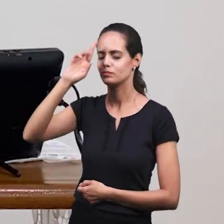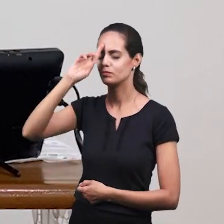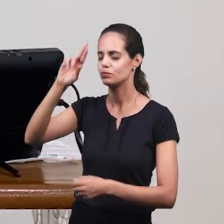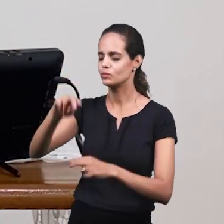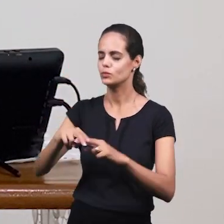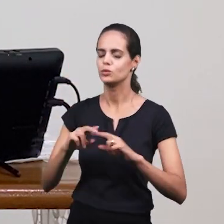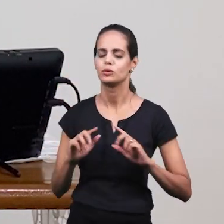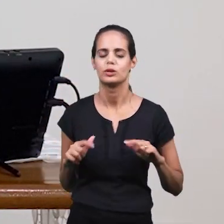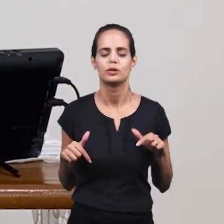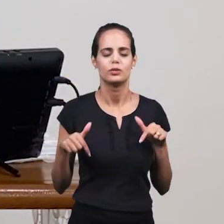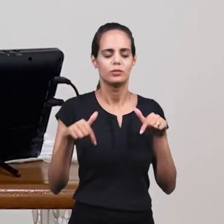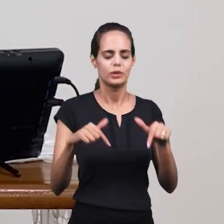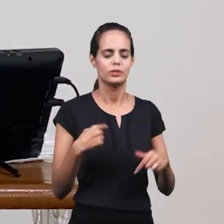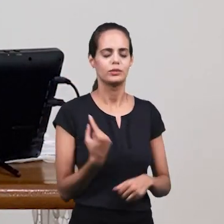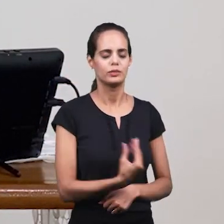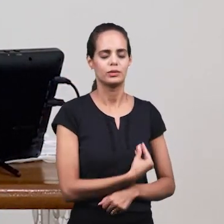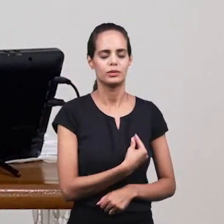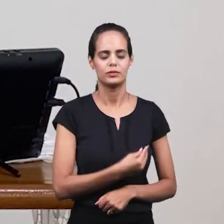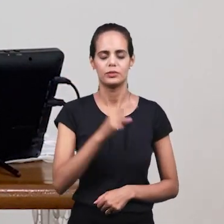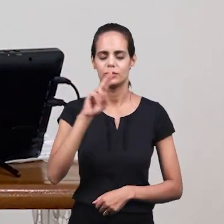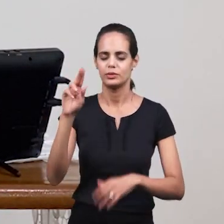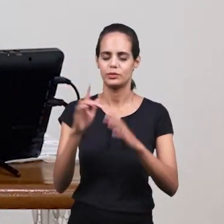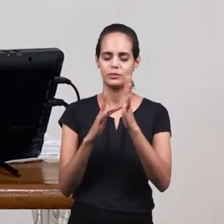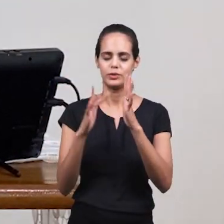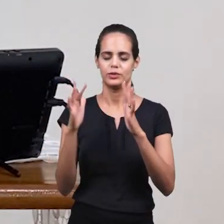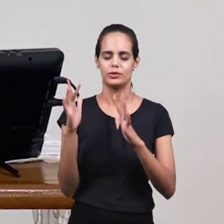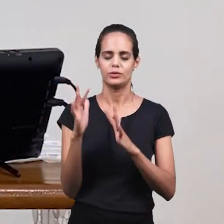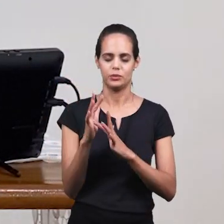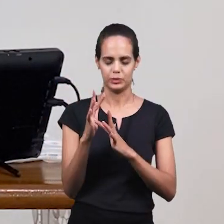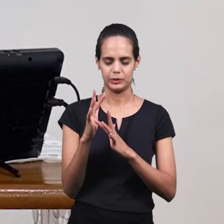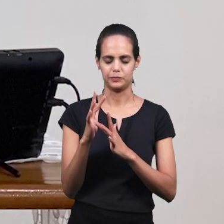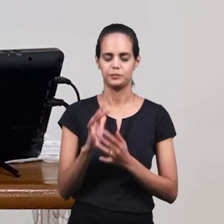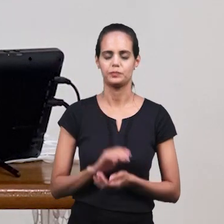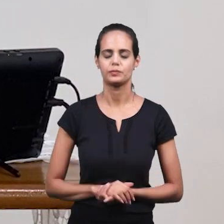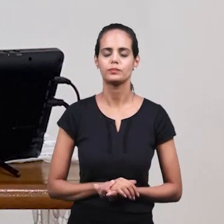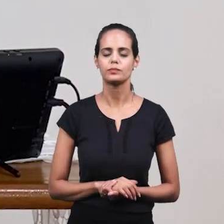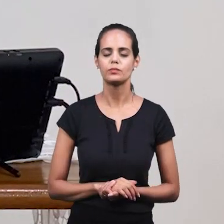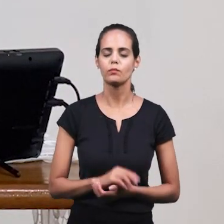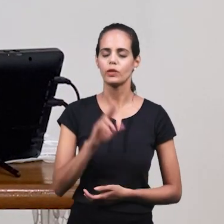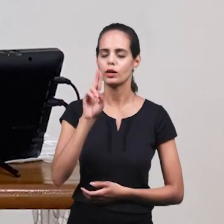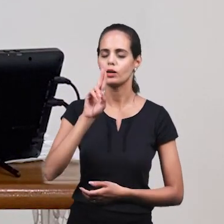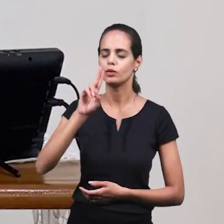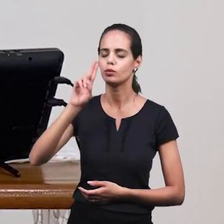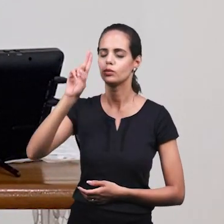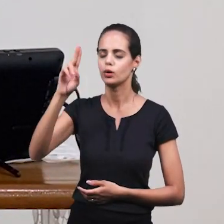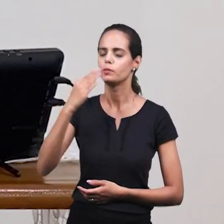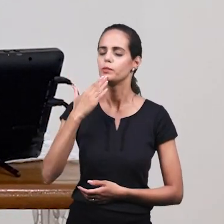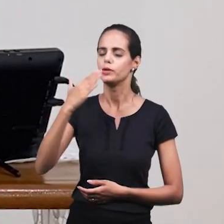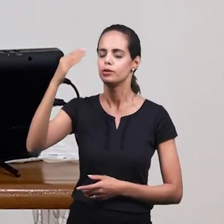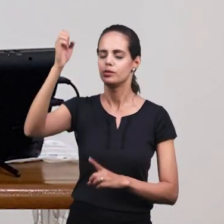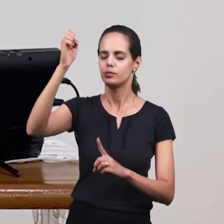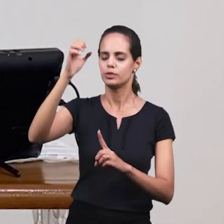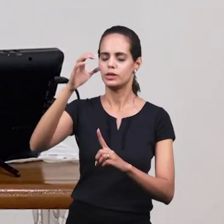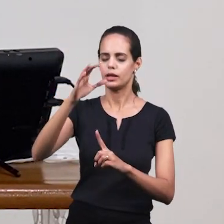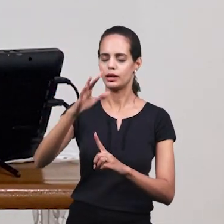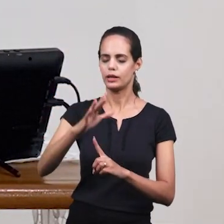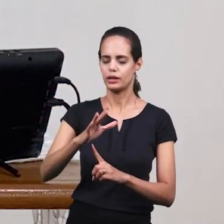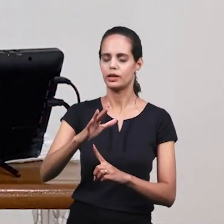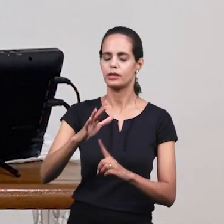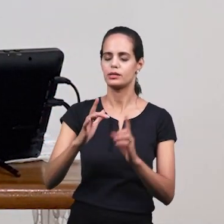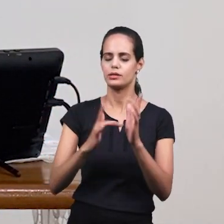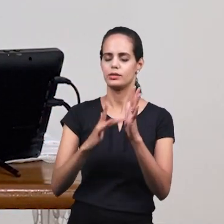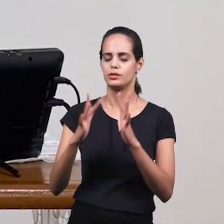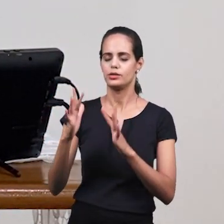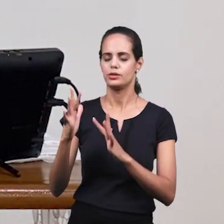dans nos vies, au nom de Jésus. Et en ton nom, nous demandons que la grâce du Seigneur Jésus, l'amour de